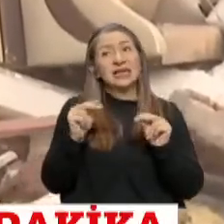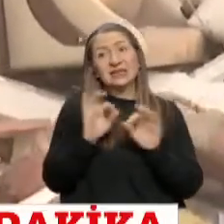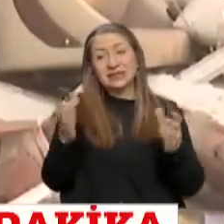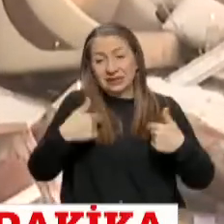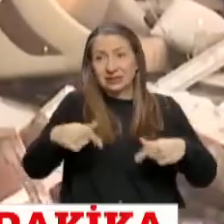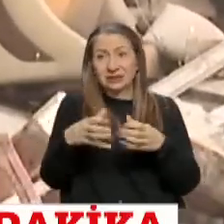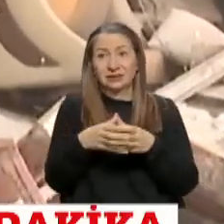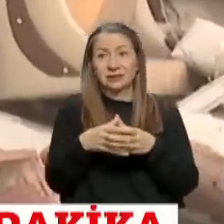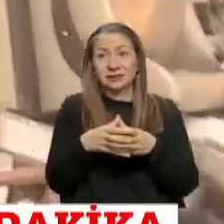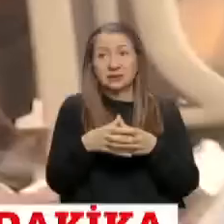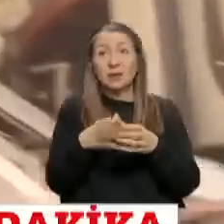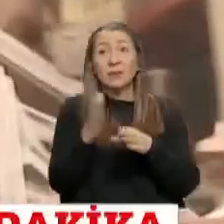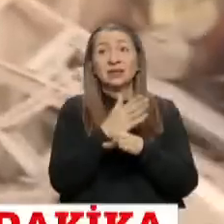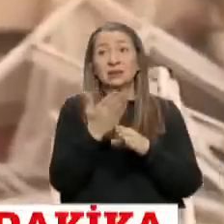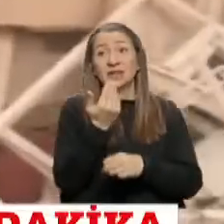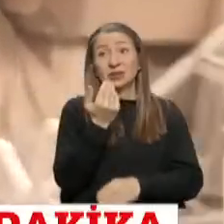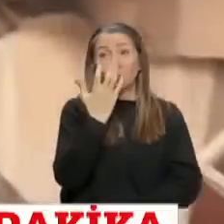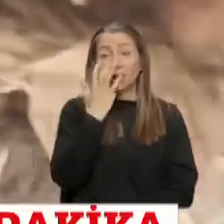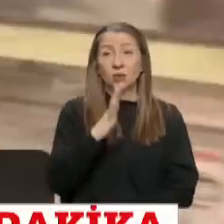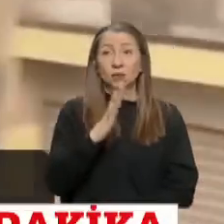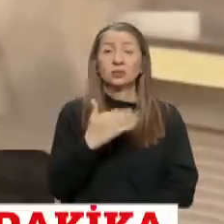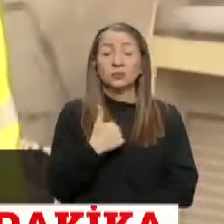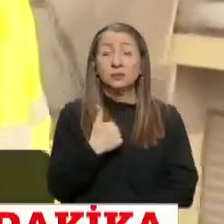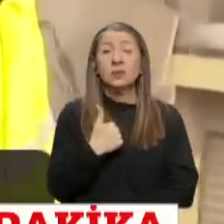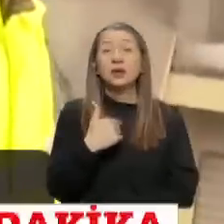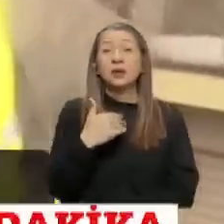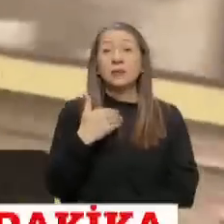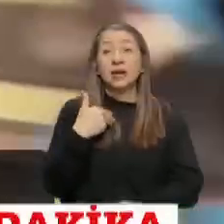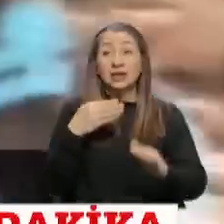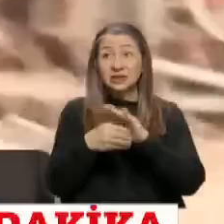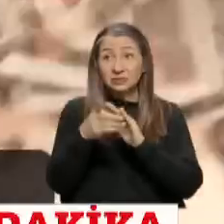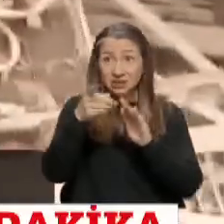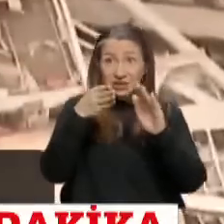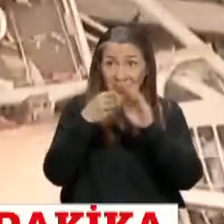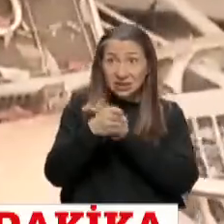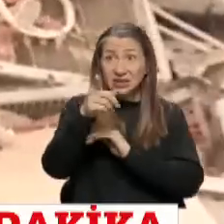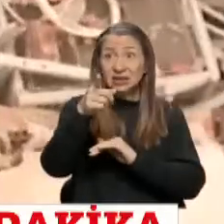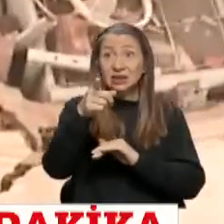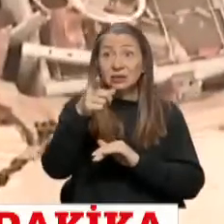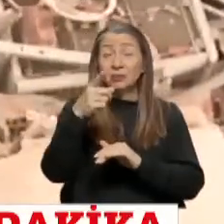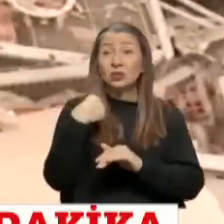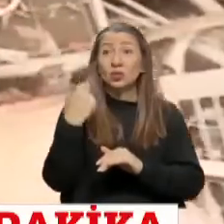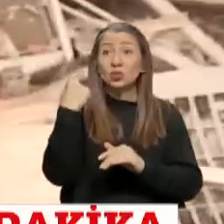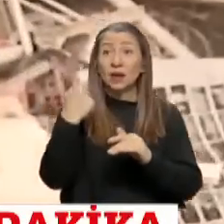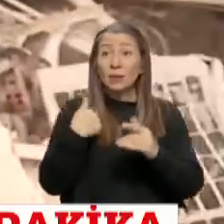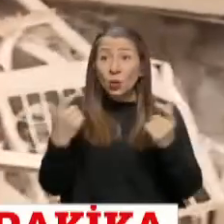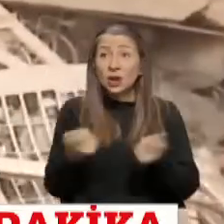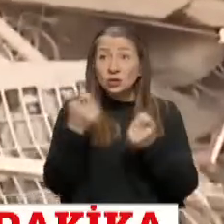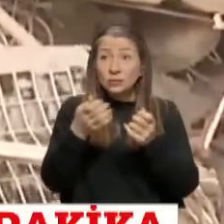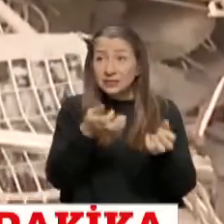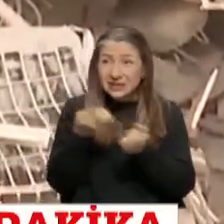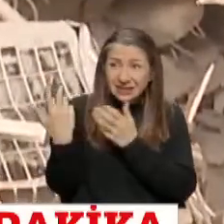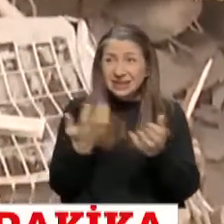kalıyoruz buraya. Ekipman gerekiyor. Evet, ekipman gerekiyor. Hem ben girdim. Siz mi girdiniz? Evet, ben dünden beri ben uğraşıyorum